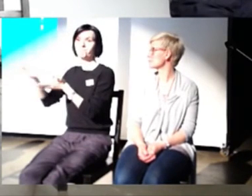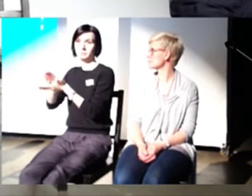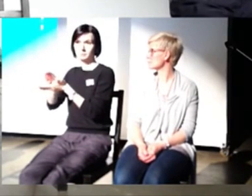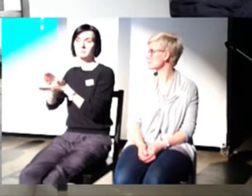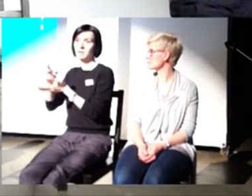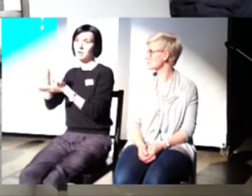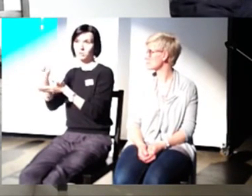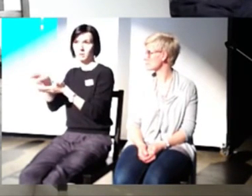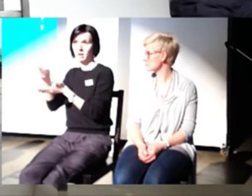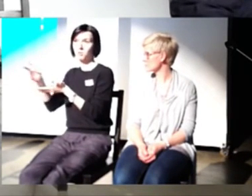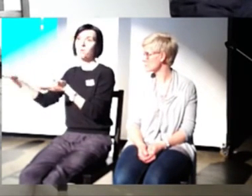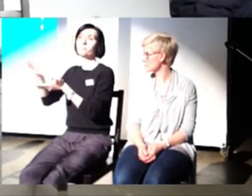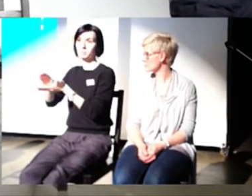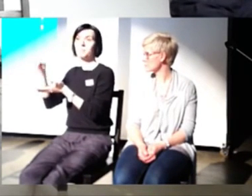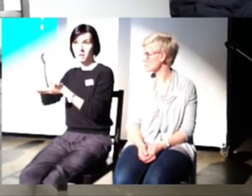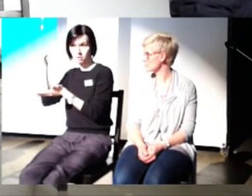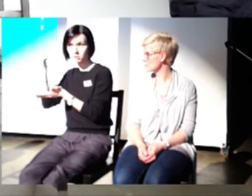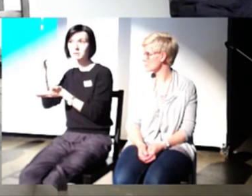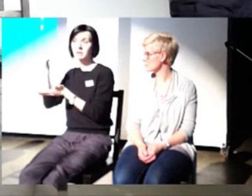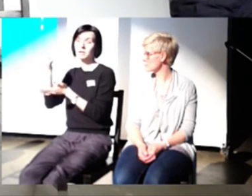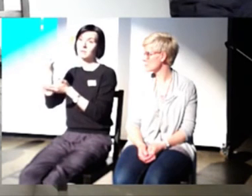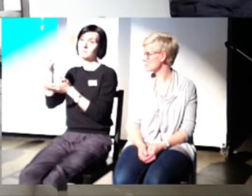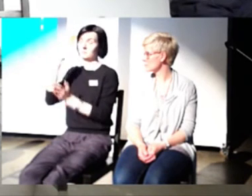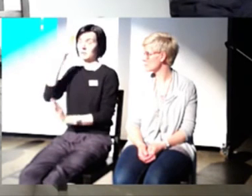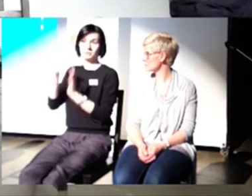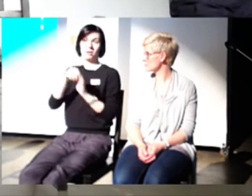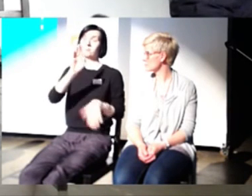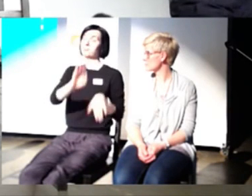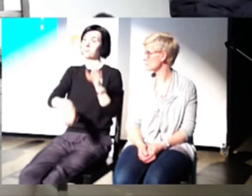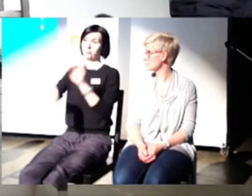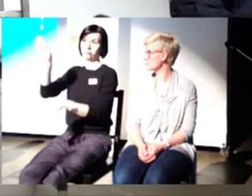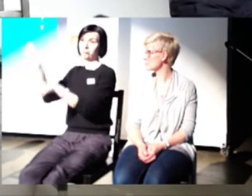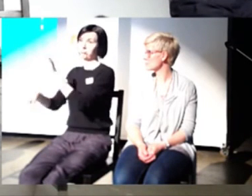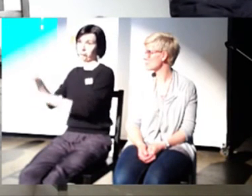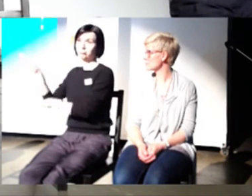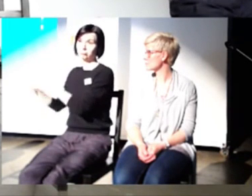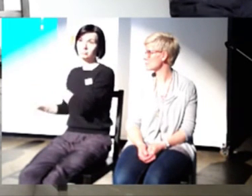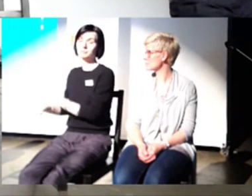2000 €. Eli se variaatio on hirveän iso.